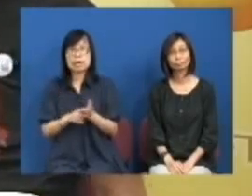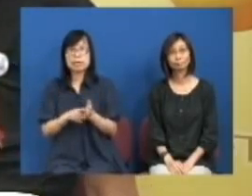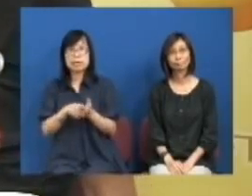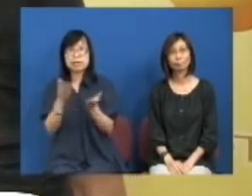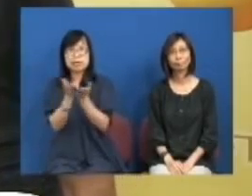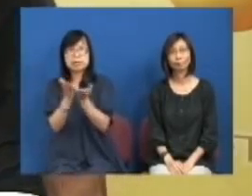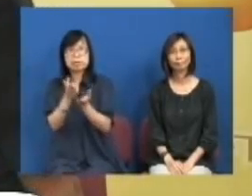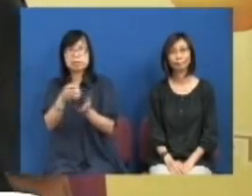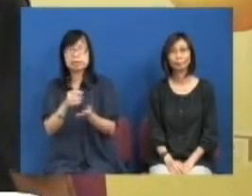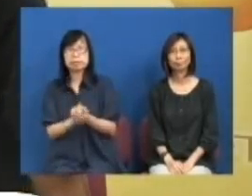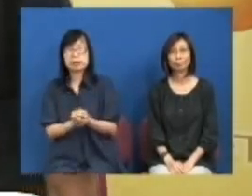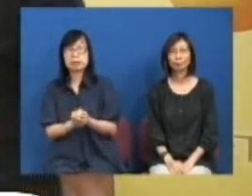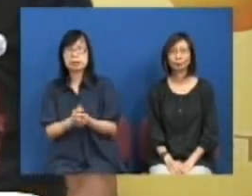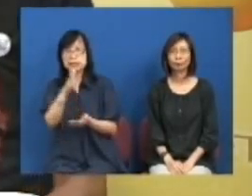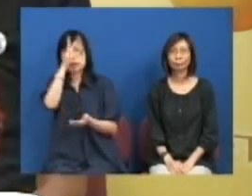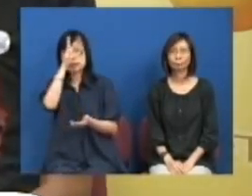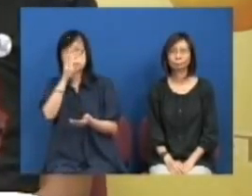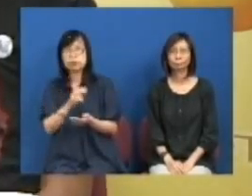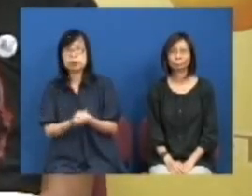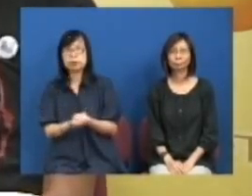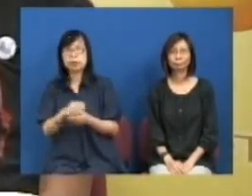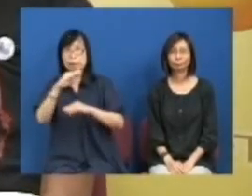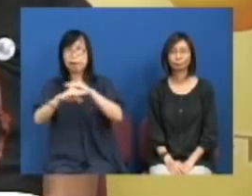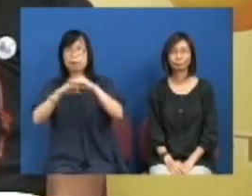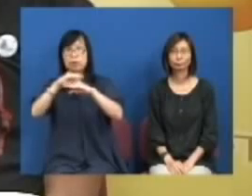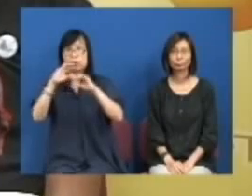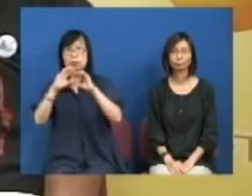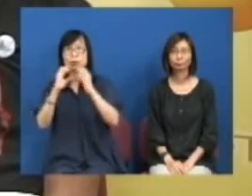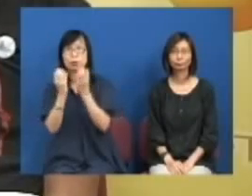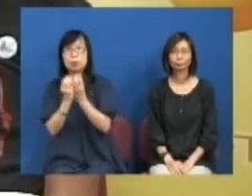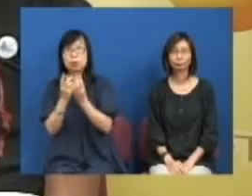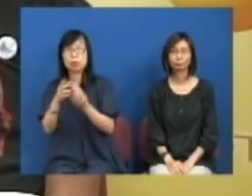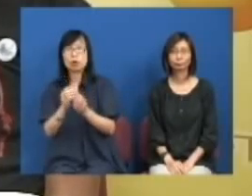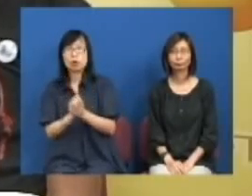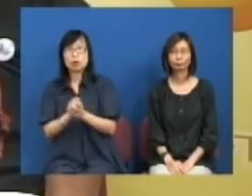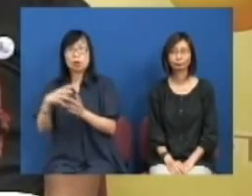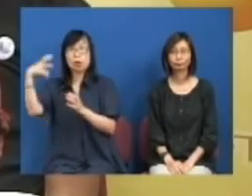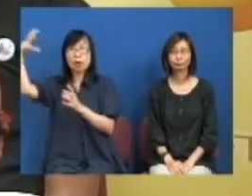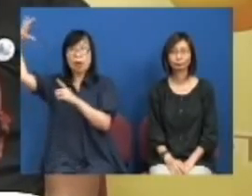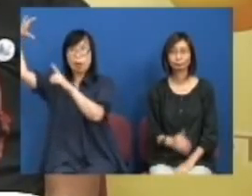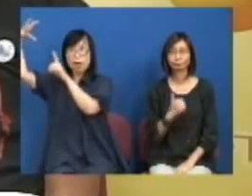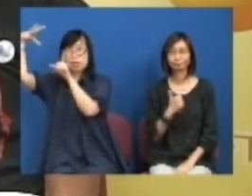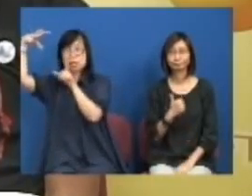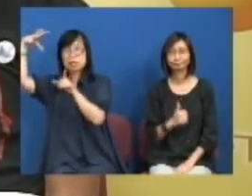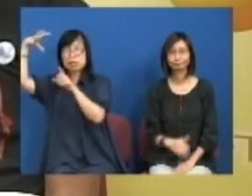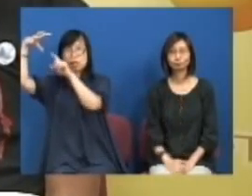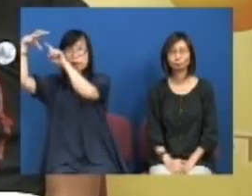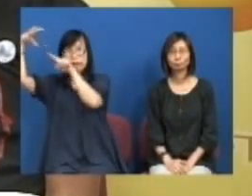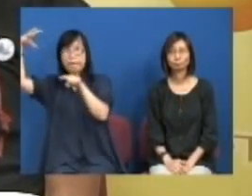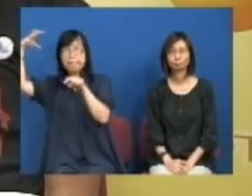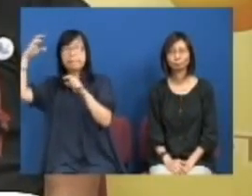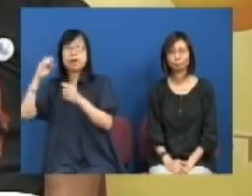個即民建聯嘅即衞星團體，咁呢個就係好明